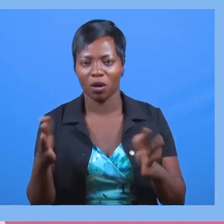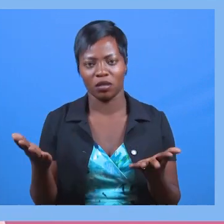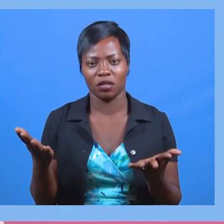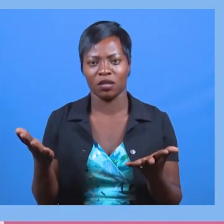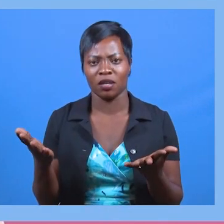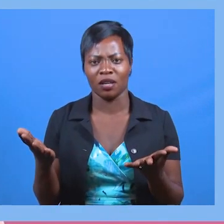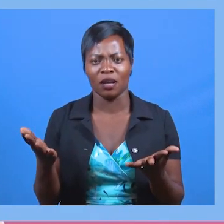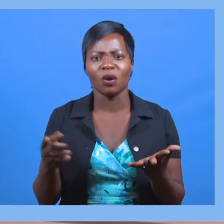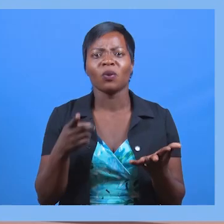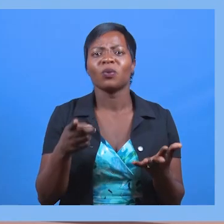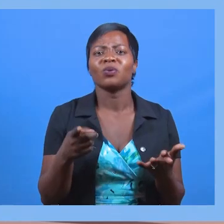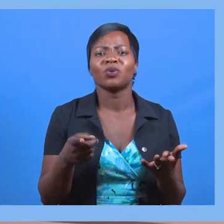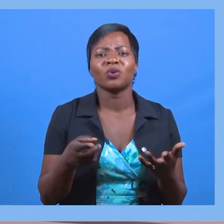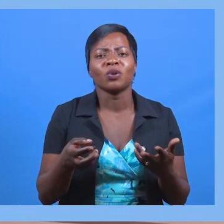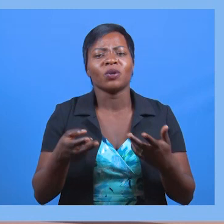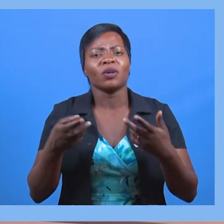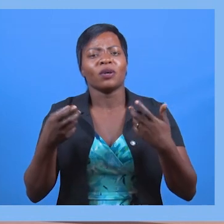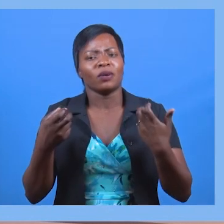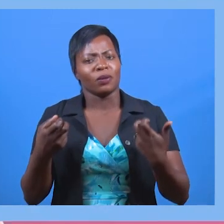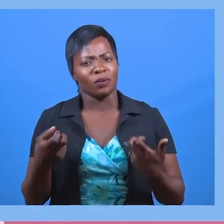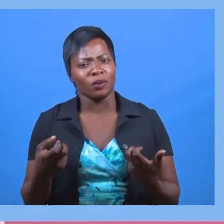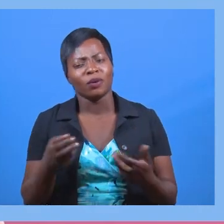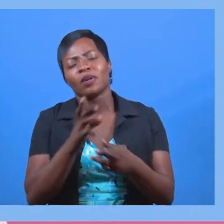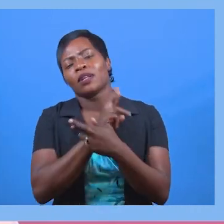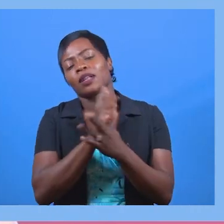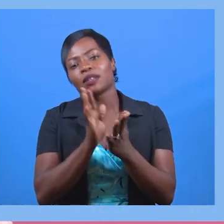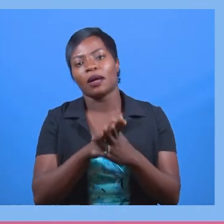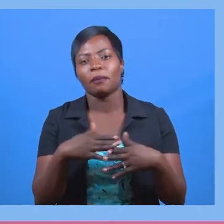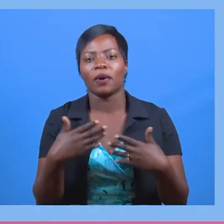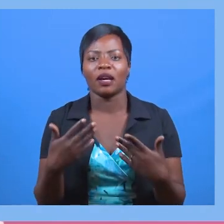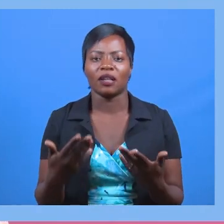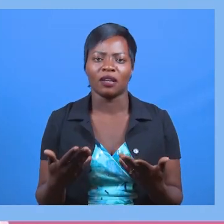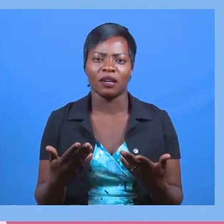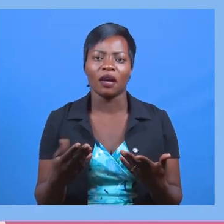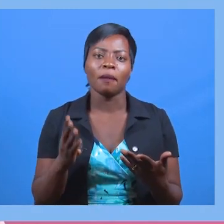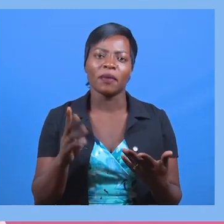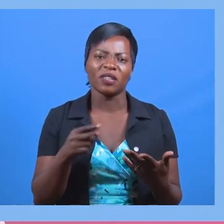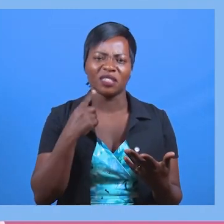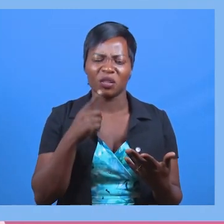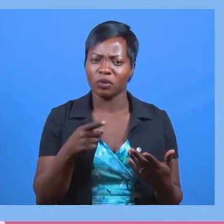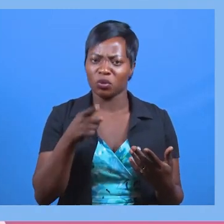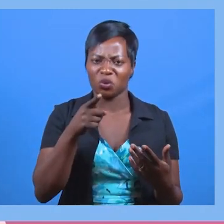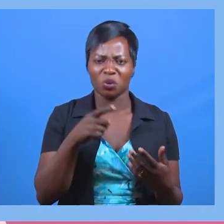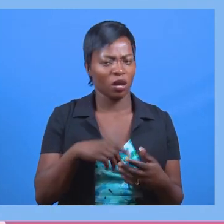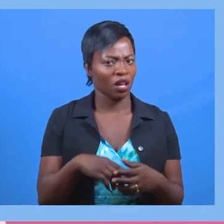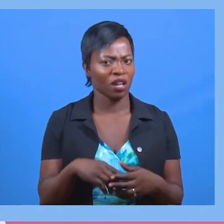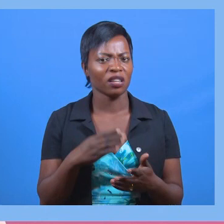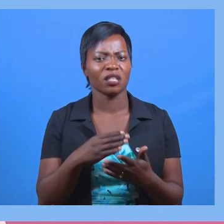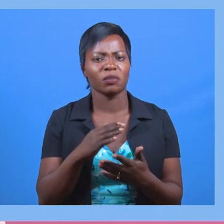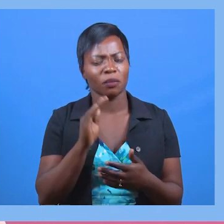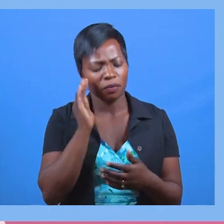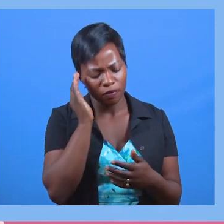haasati amboteramira, haasati azorora. Saka zvinoita kunge tiri kuda kumunyadzisa